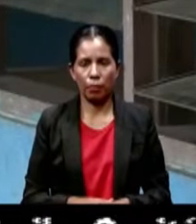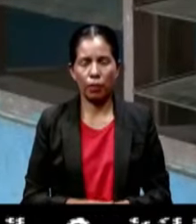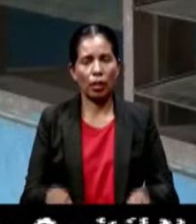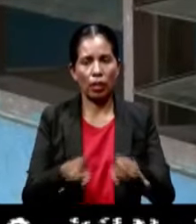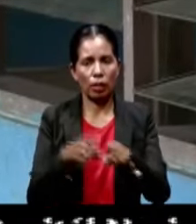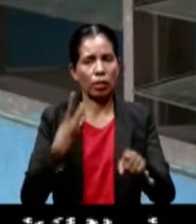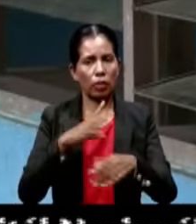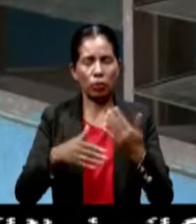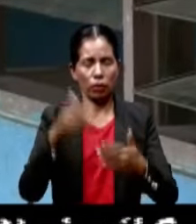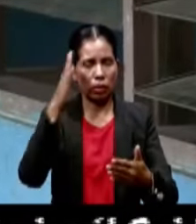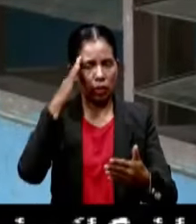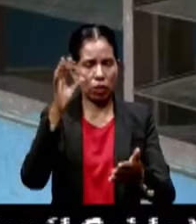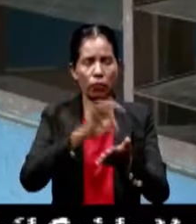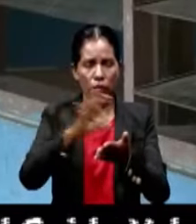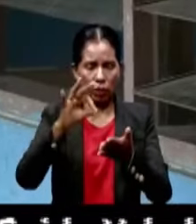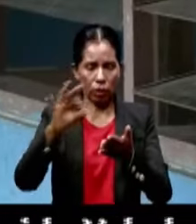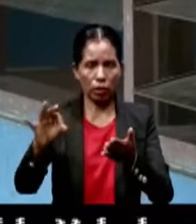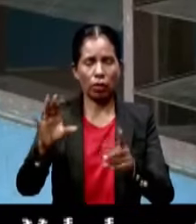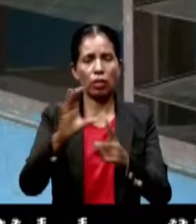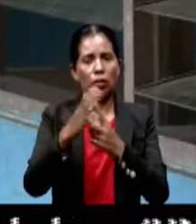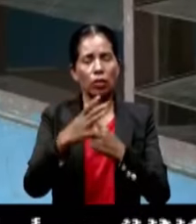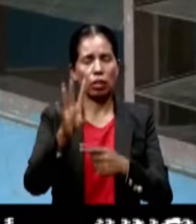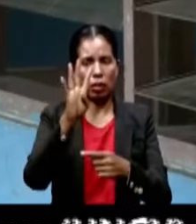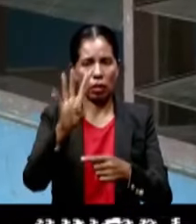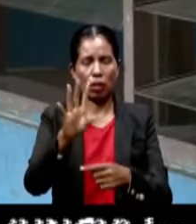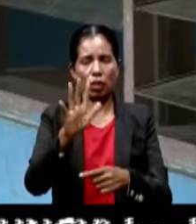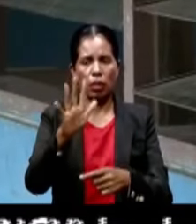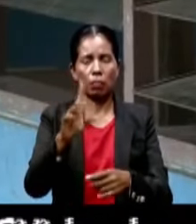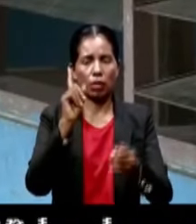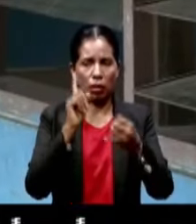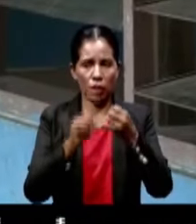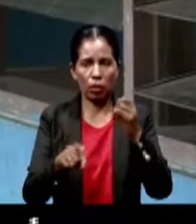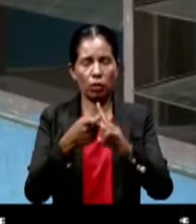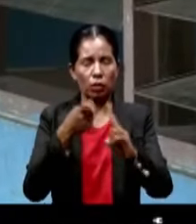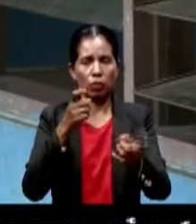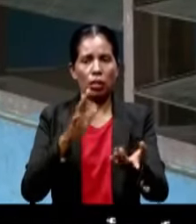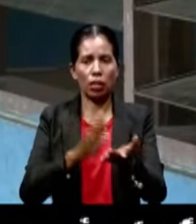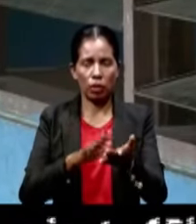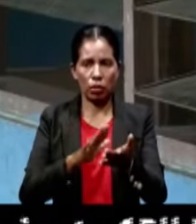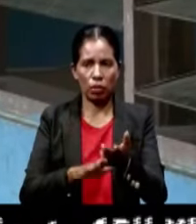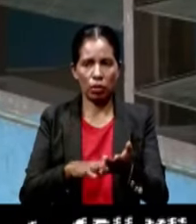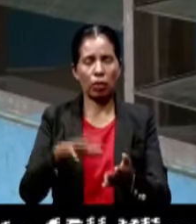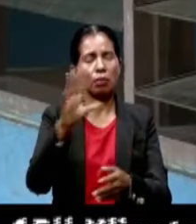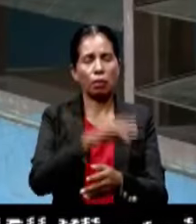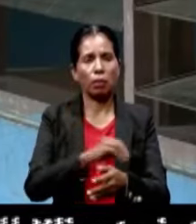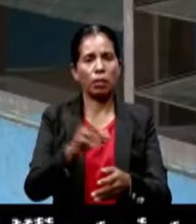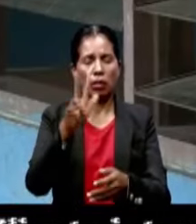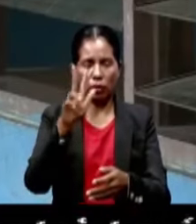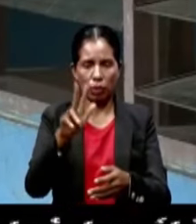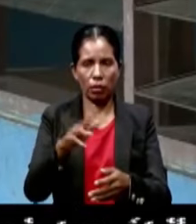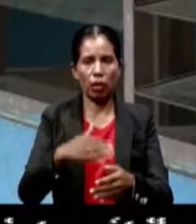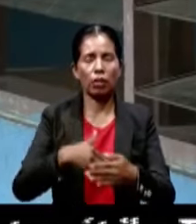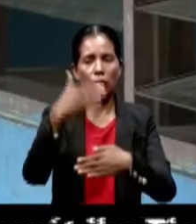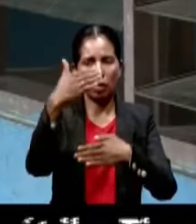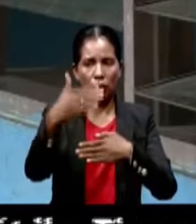Hanese ita hatene formasaun ia klase nono ano uma ka fase ikus husi ensino basiku terseru siklu nian. Atu